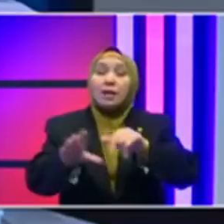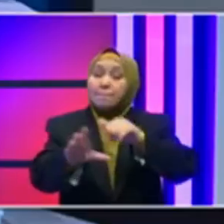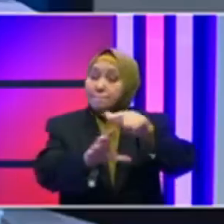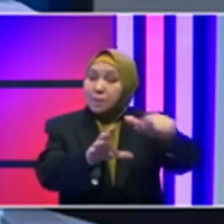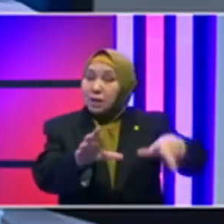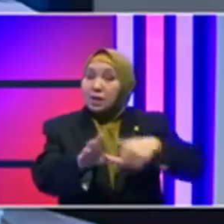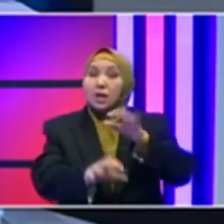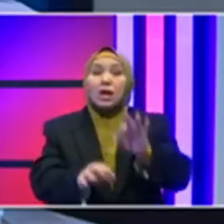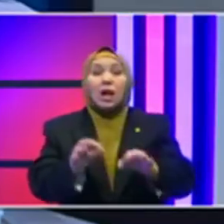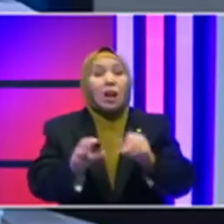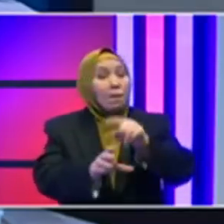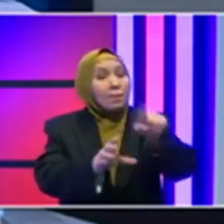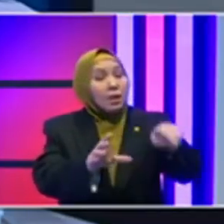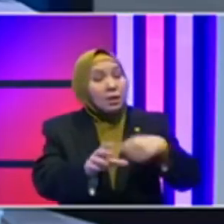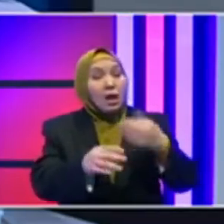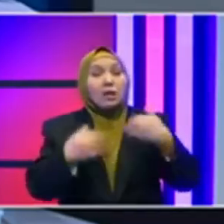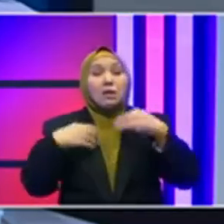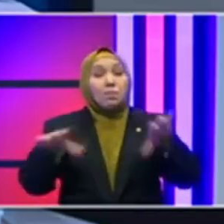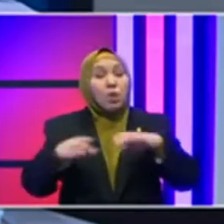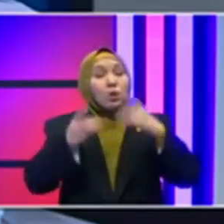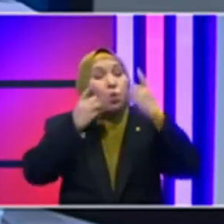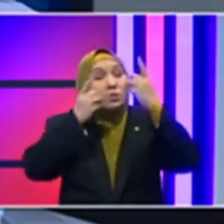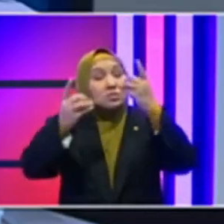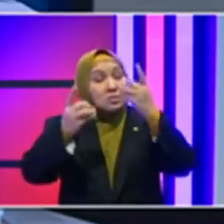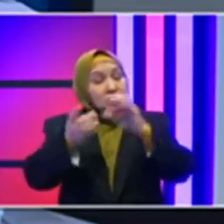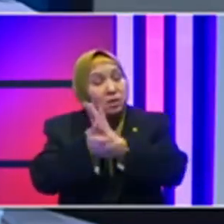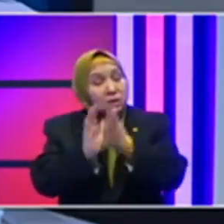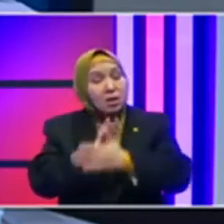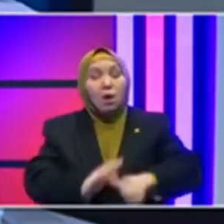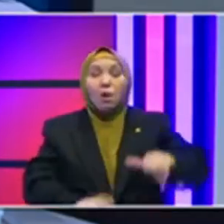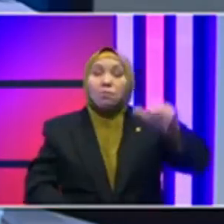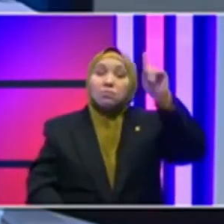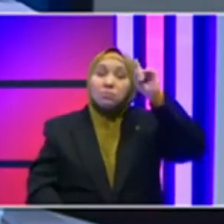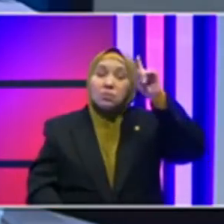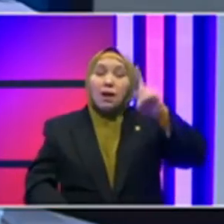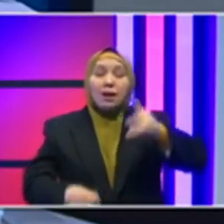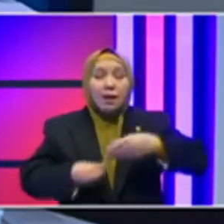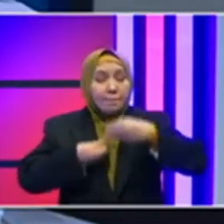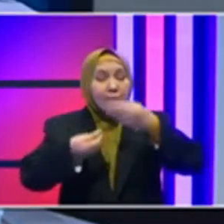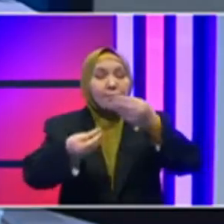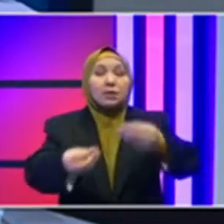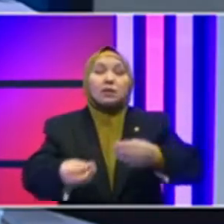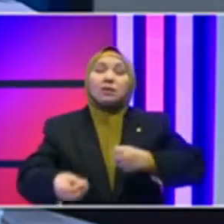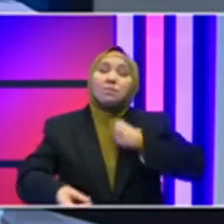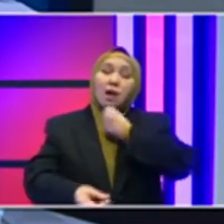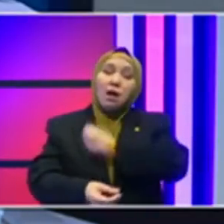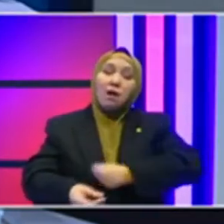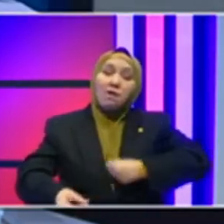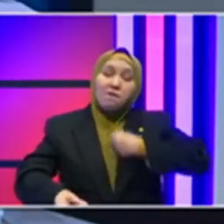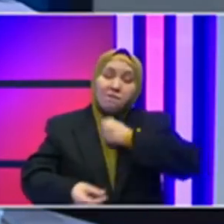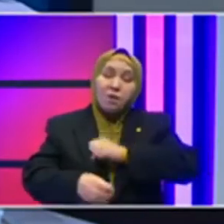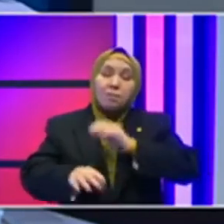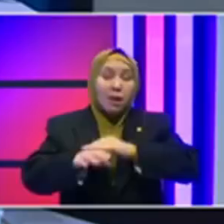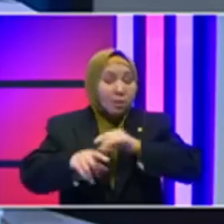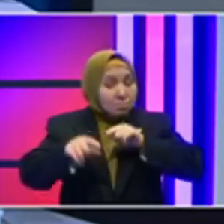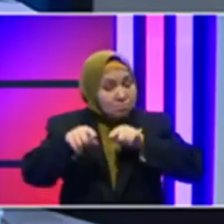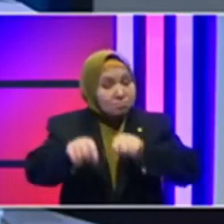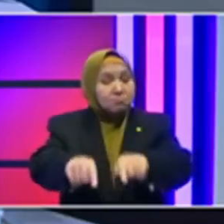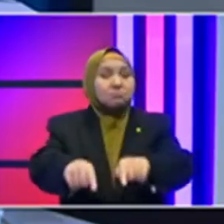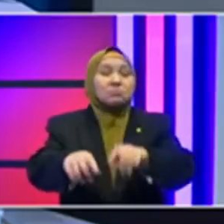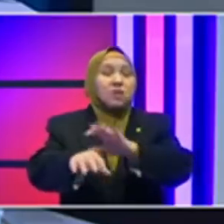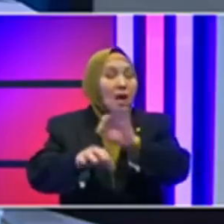seiringnya mereka ada melakukan dosa maka Allah akan memberikan kemaafan kepada mereka sekiranya